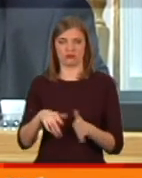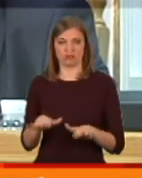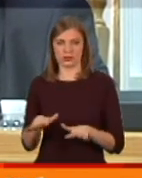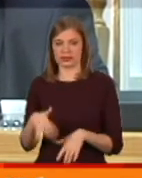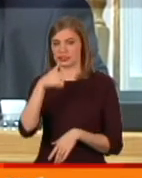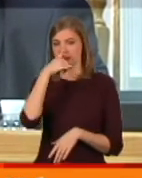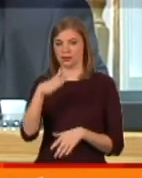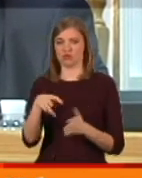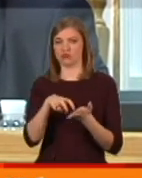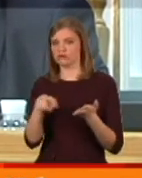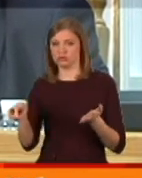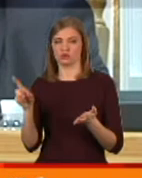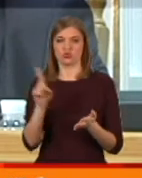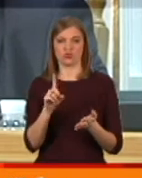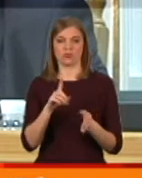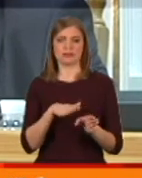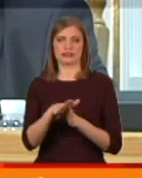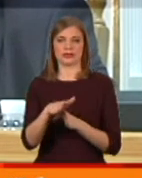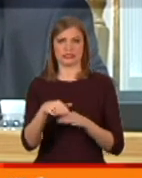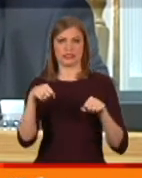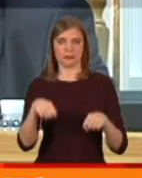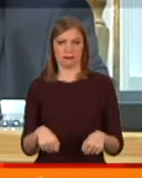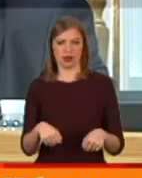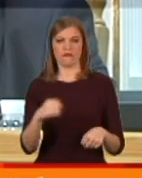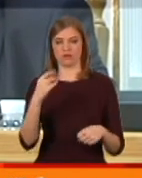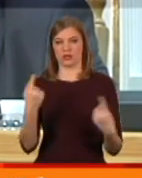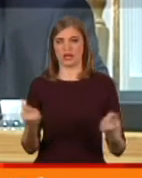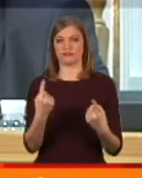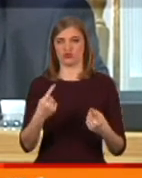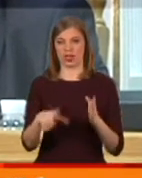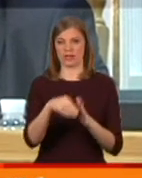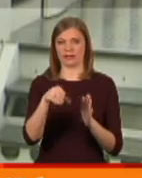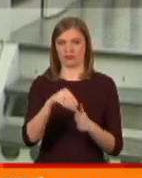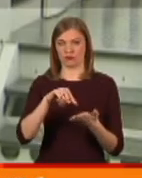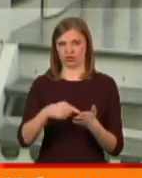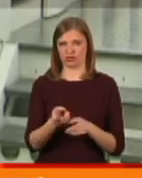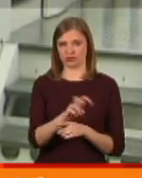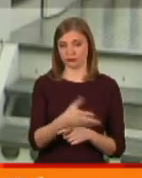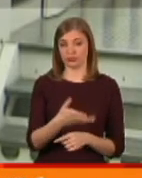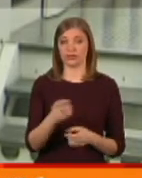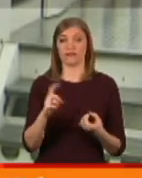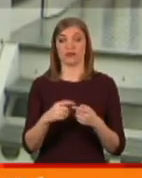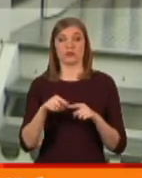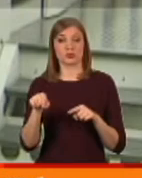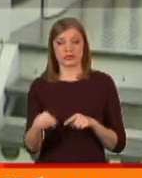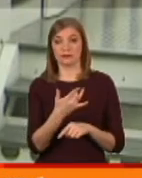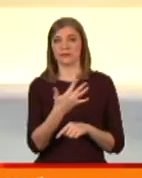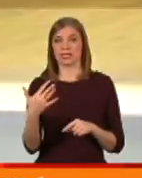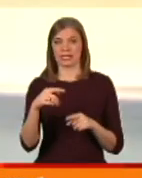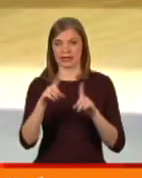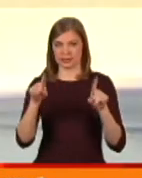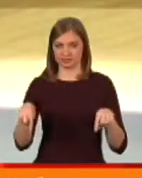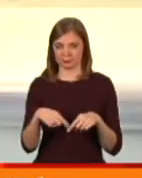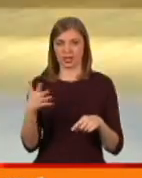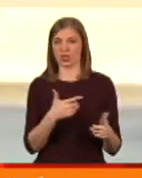не можуть відійти для того, щоб здійснити своє право на звичайних виборчих дільницях. У зв'язку з цим кількість